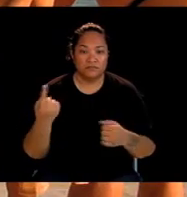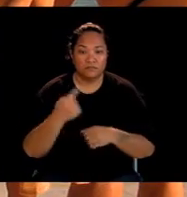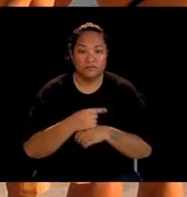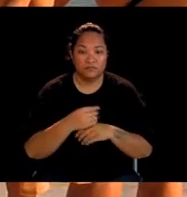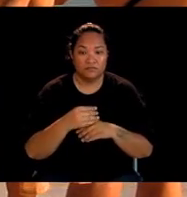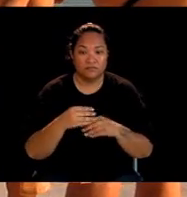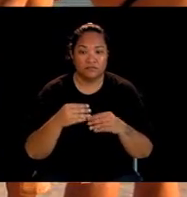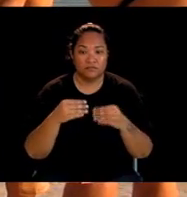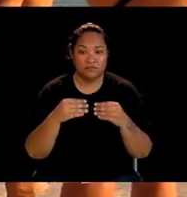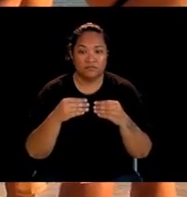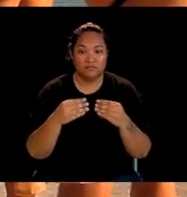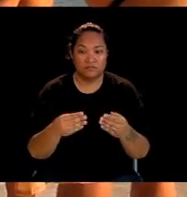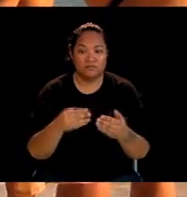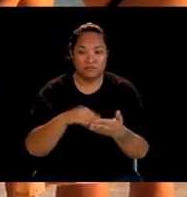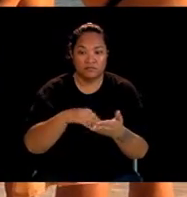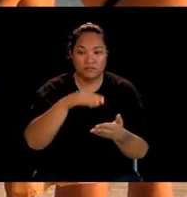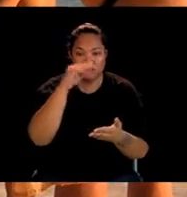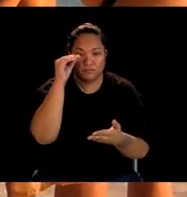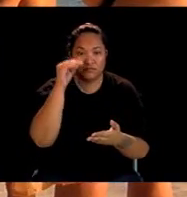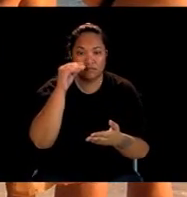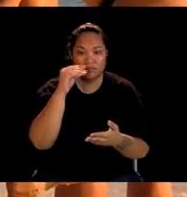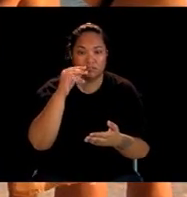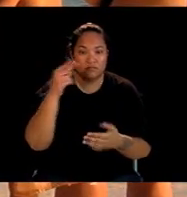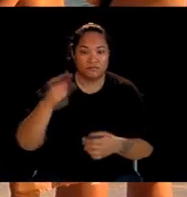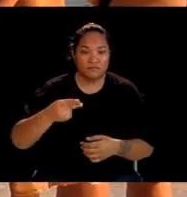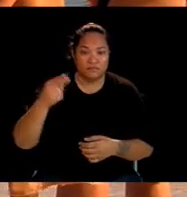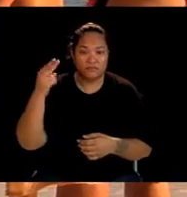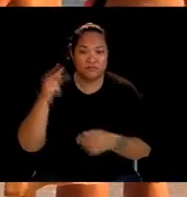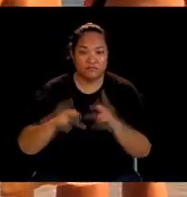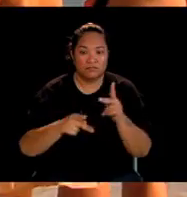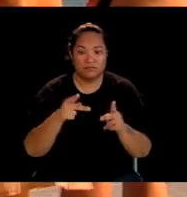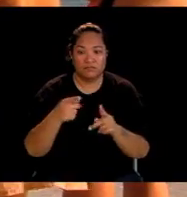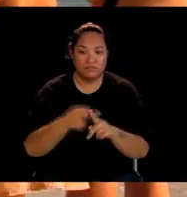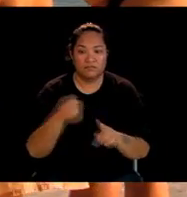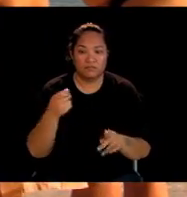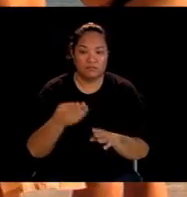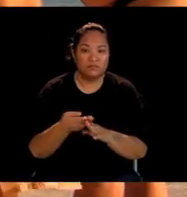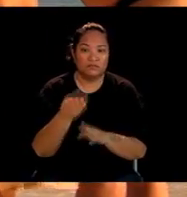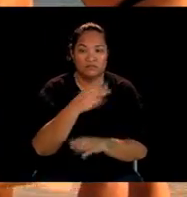na finalofan iman mofo na nataw-taw tano siha.